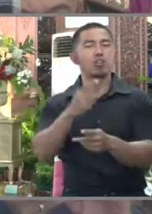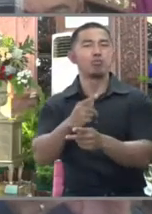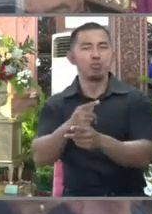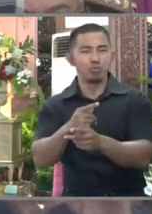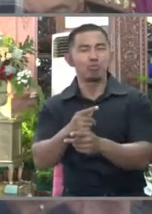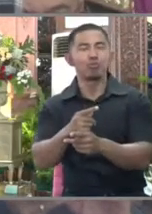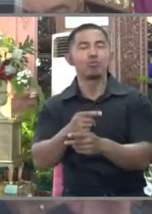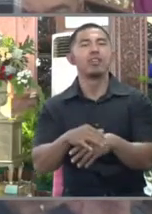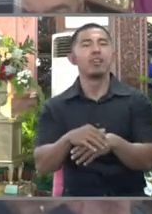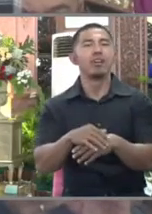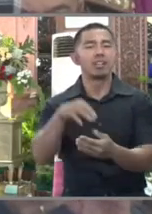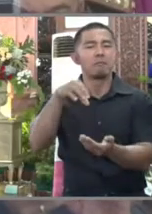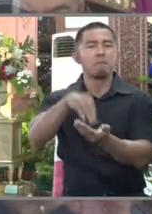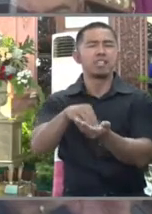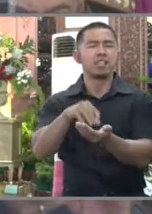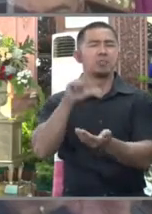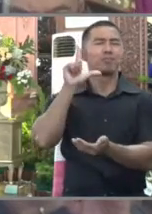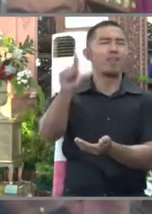terpencil,